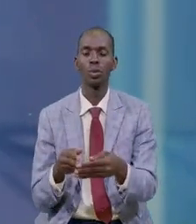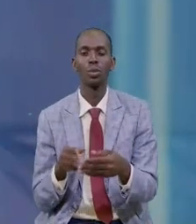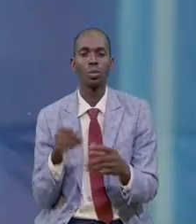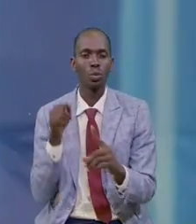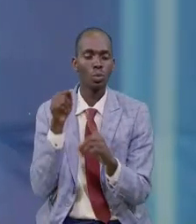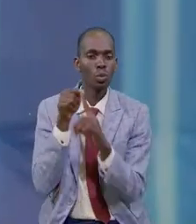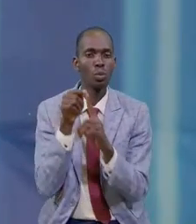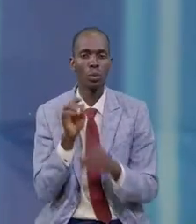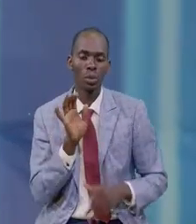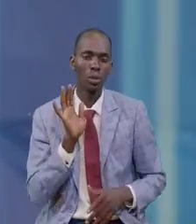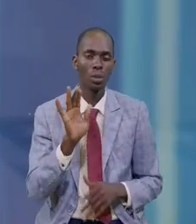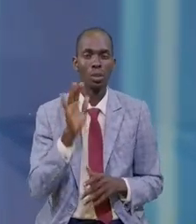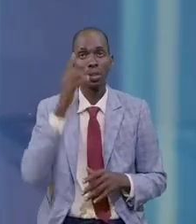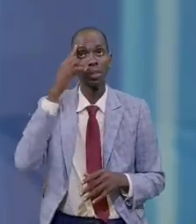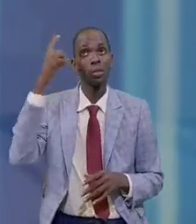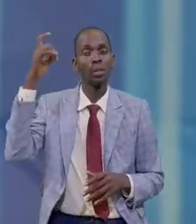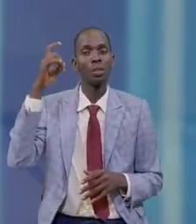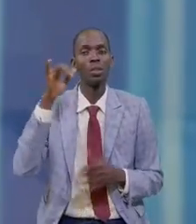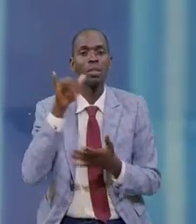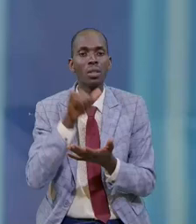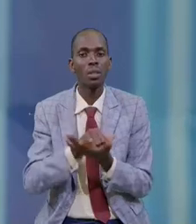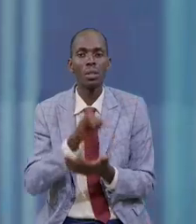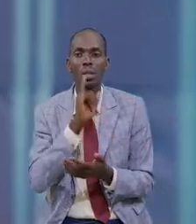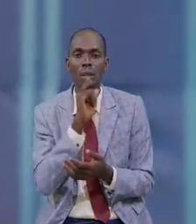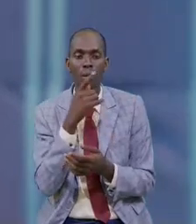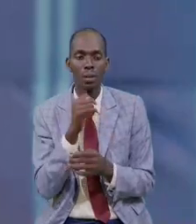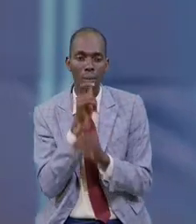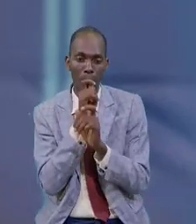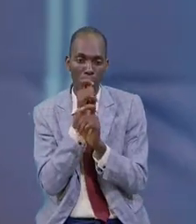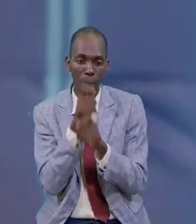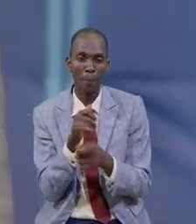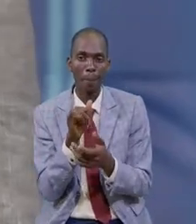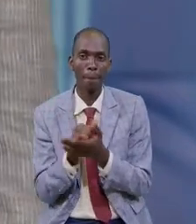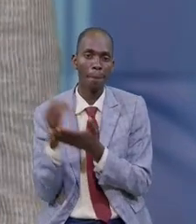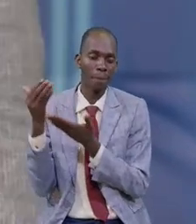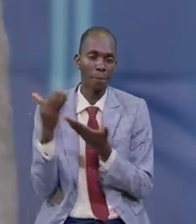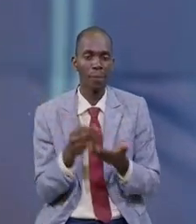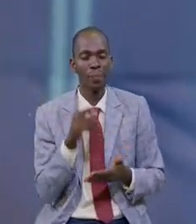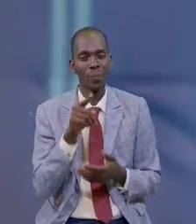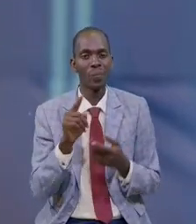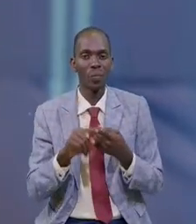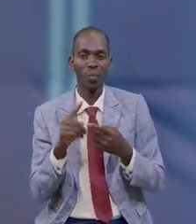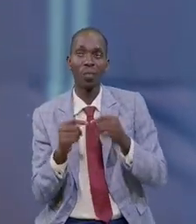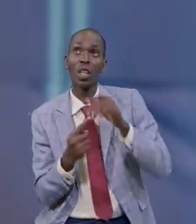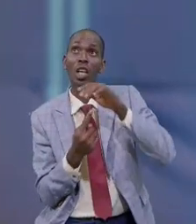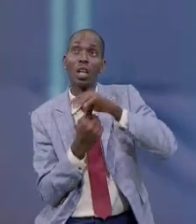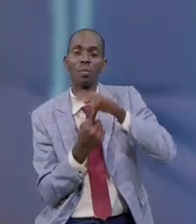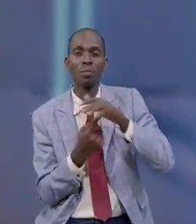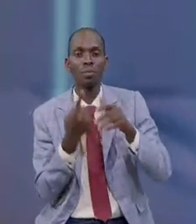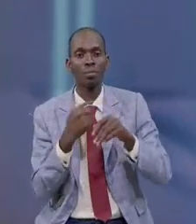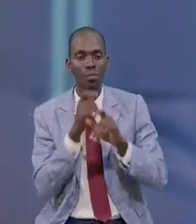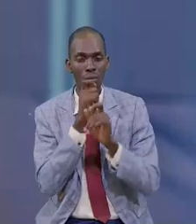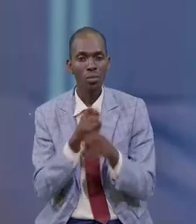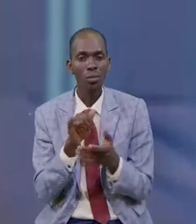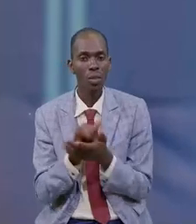vers le rêve c'était là le don qu'il a conduit au sommet le don qui